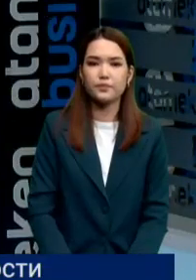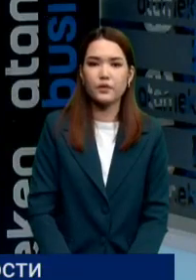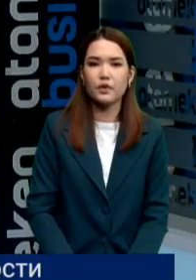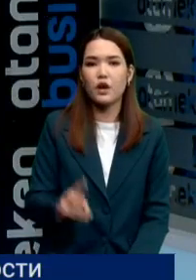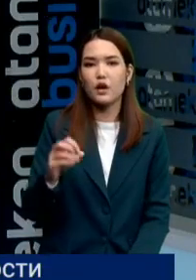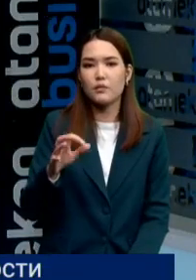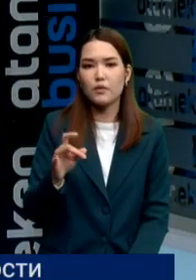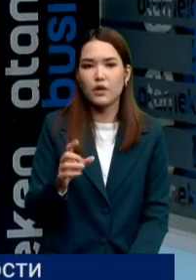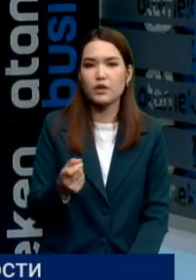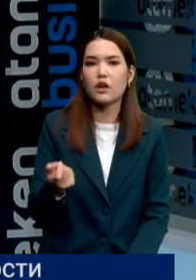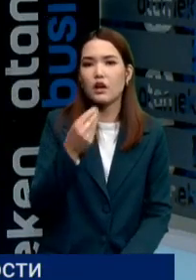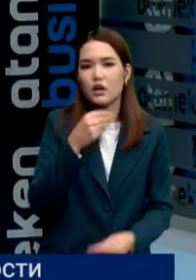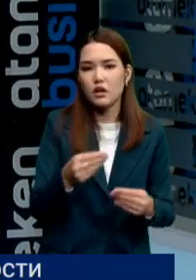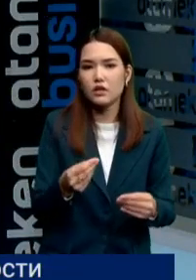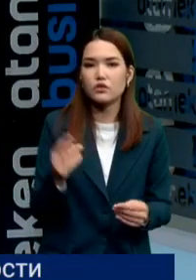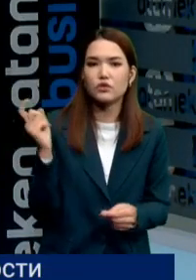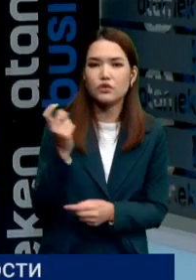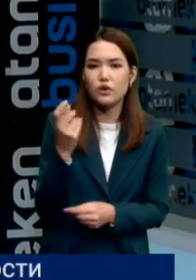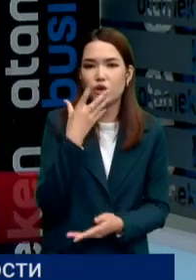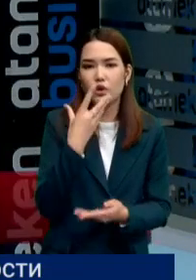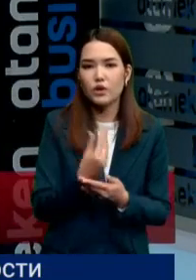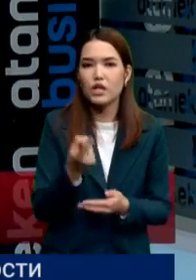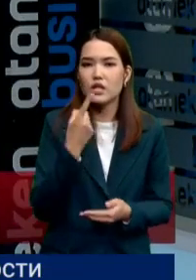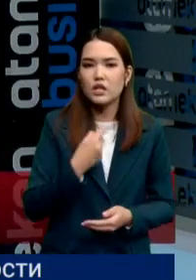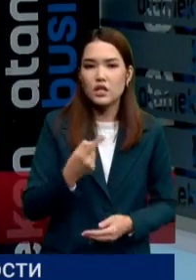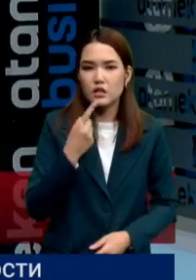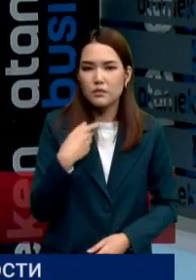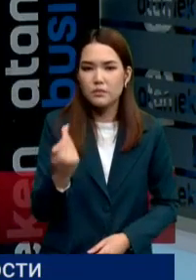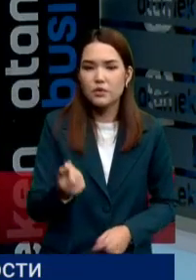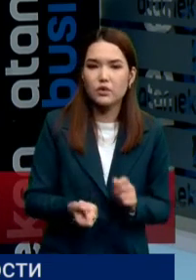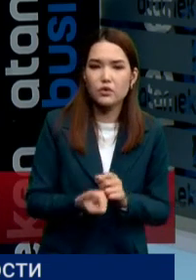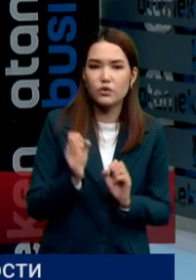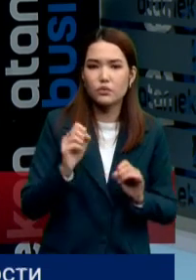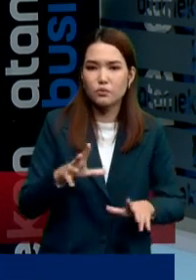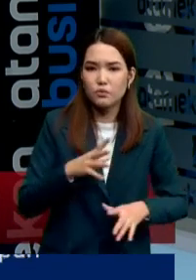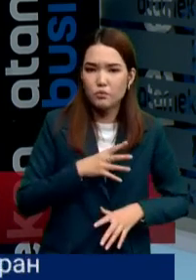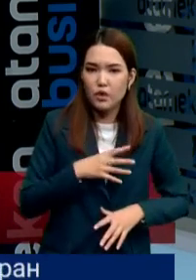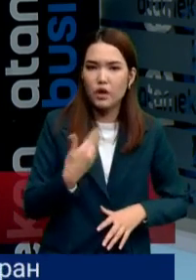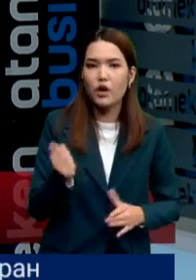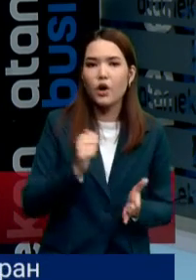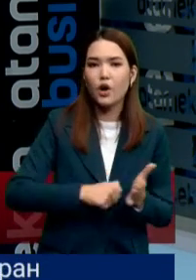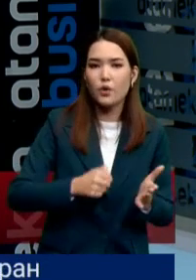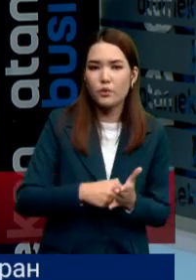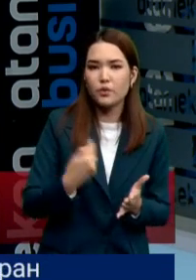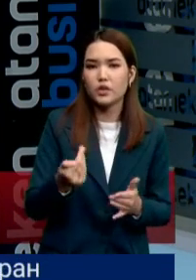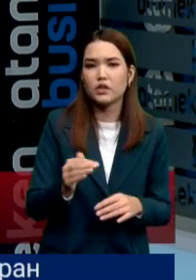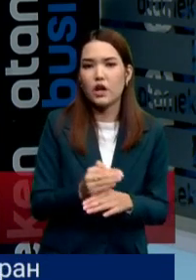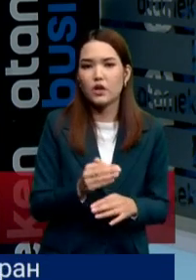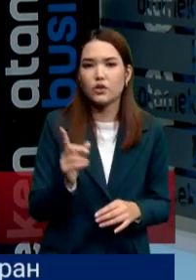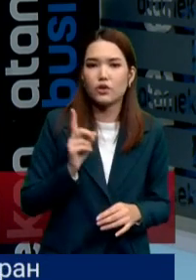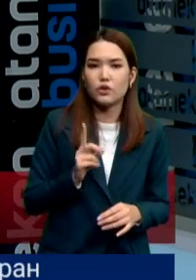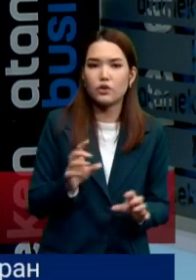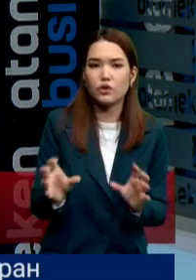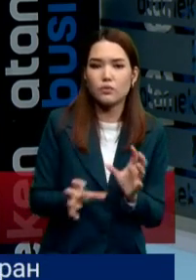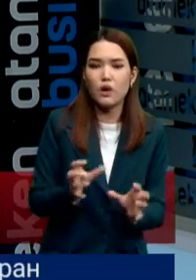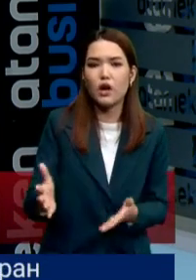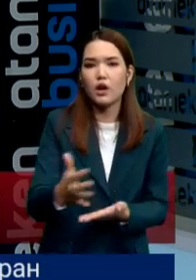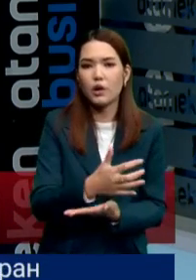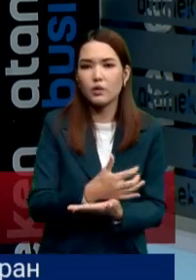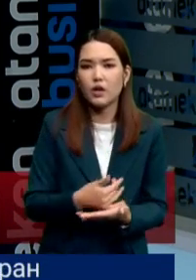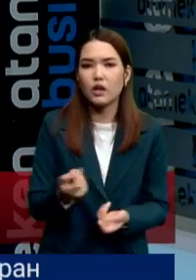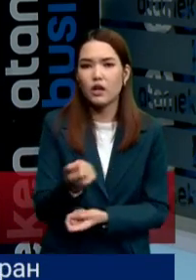Kambalara astıkka tolgan şarvalar biyıl kıp-kızıl şığınga uşrawı mümkün. Öytkeni ala jazday kütüp baptap, endi jinagan bar